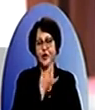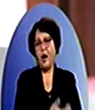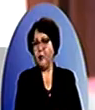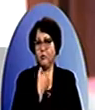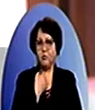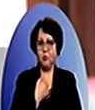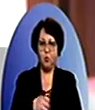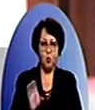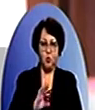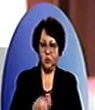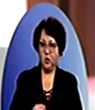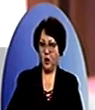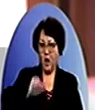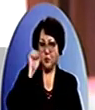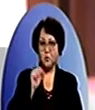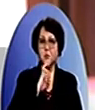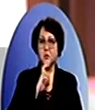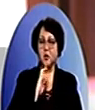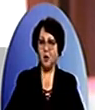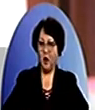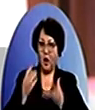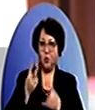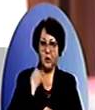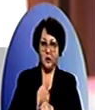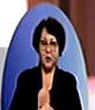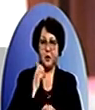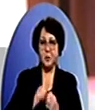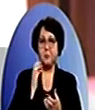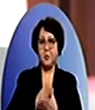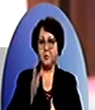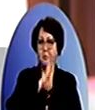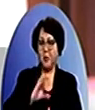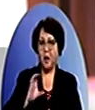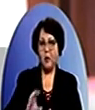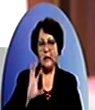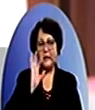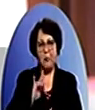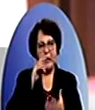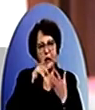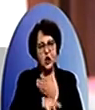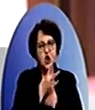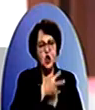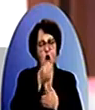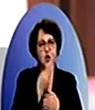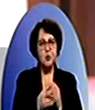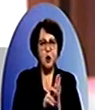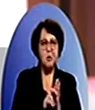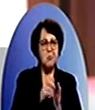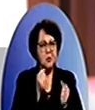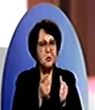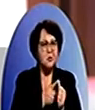асуудал боллоо гэхэд манай нутаг дэвсгэрээр явуулж байгаа үйл ажиллагаа явуулж байгаа байгууллагууд ямар хүн нөөцтэй байна вэ? Хин ямар машинтай байна